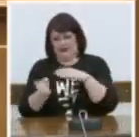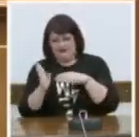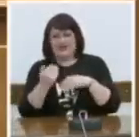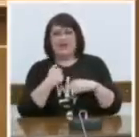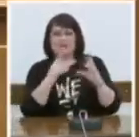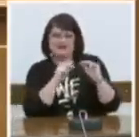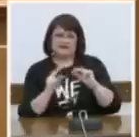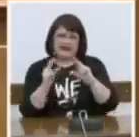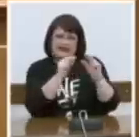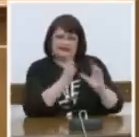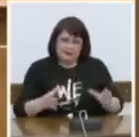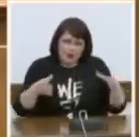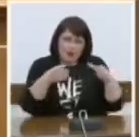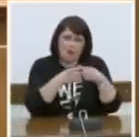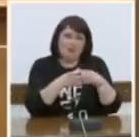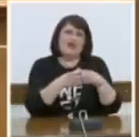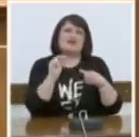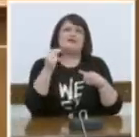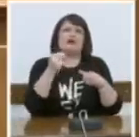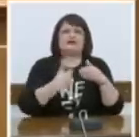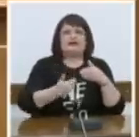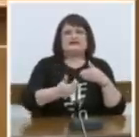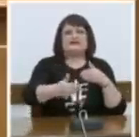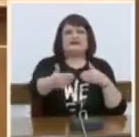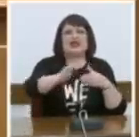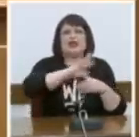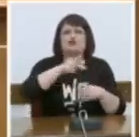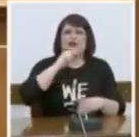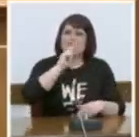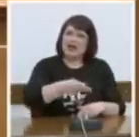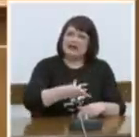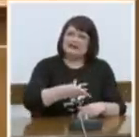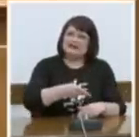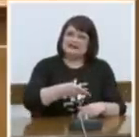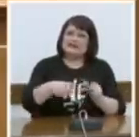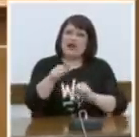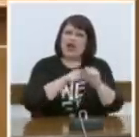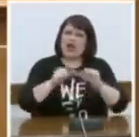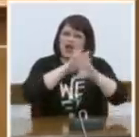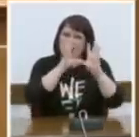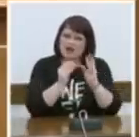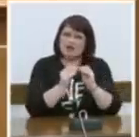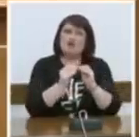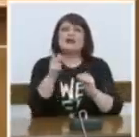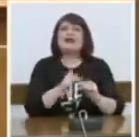κοινοβουλευτικής ομάδας και με πλήρες χρονοδιάγραμμα που δίνει απάντηση και στη δική του αλλαγή, αλλά και στις ανάγκες της κοινωνίας.